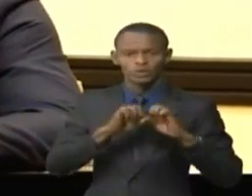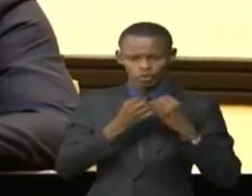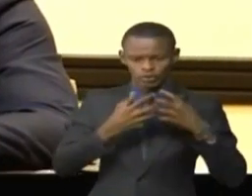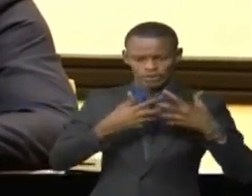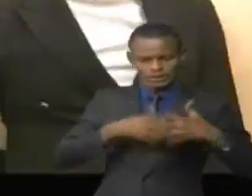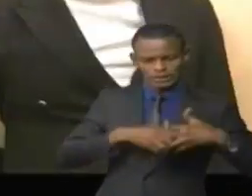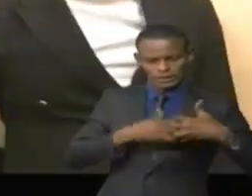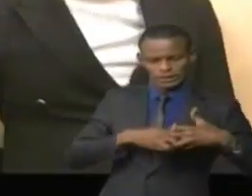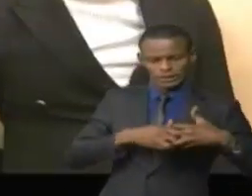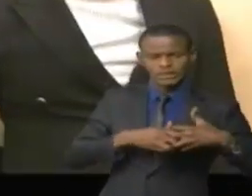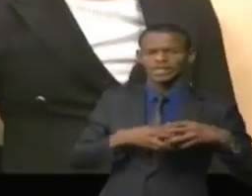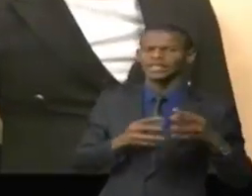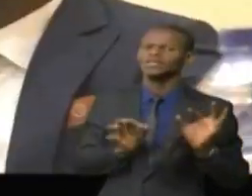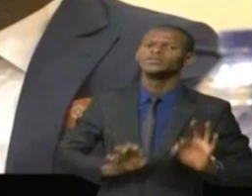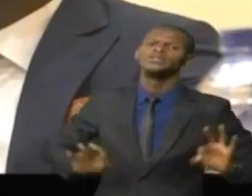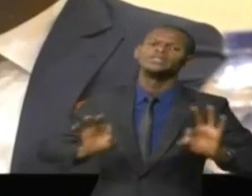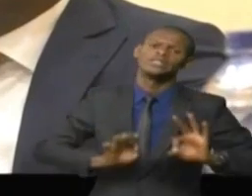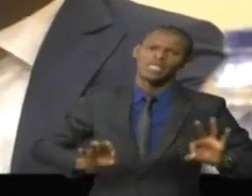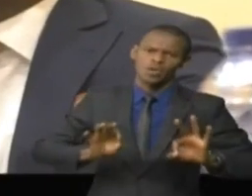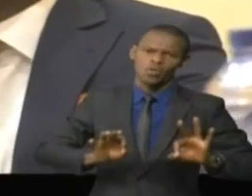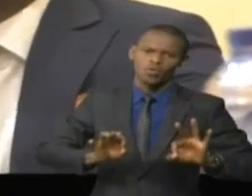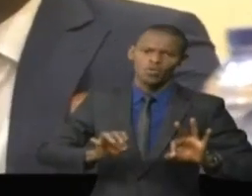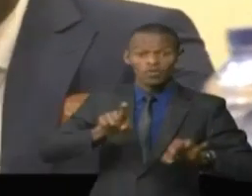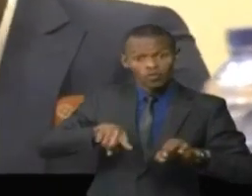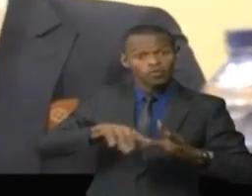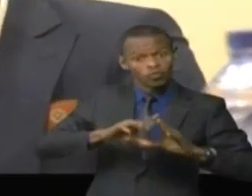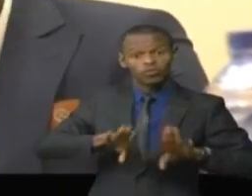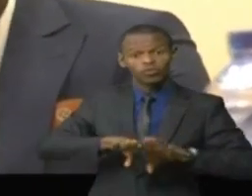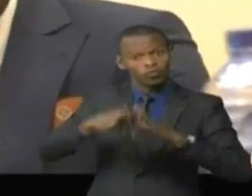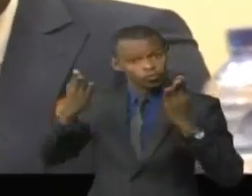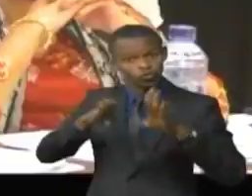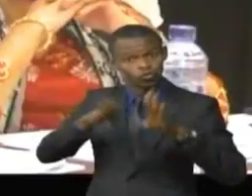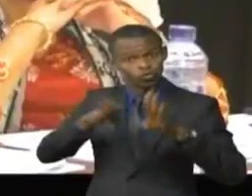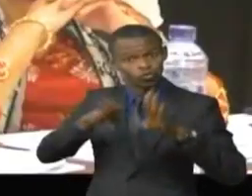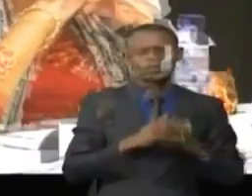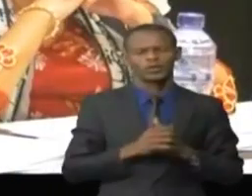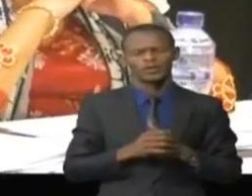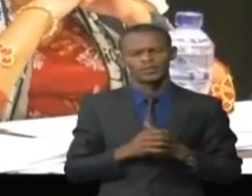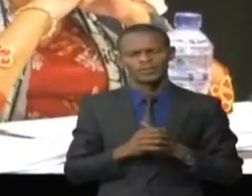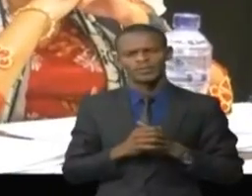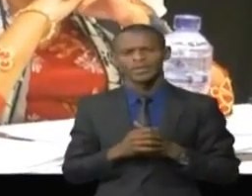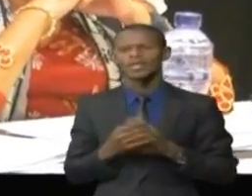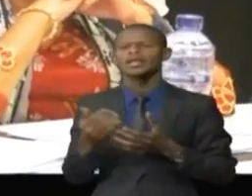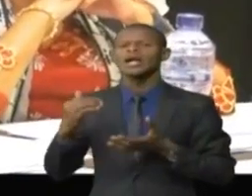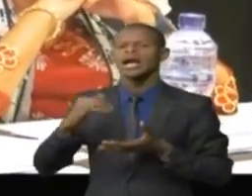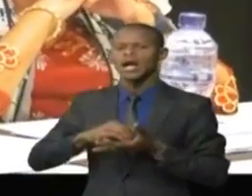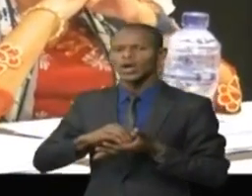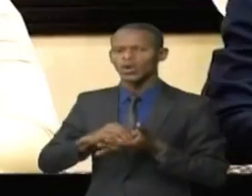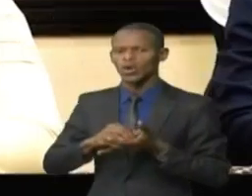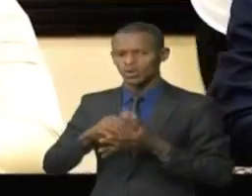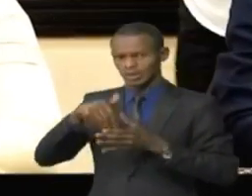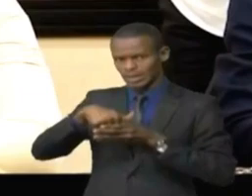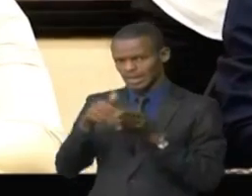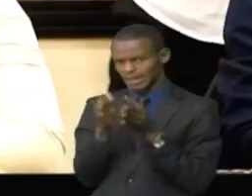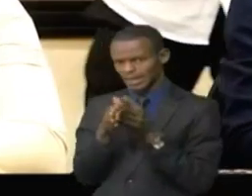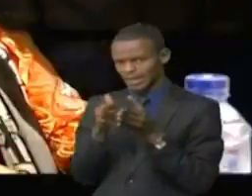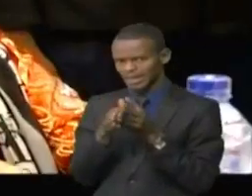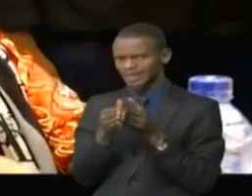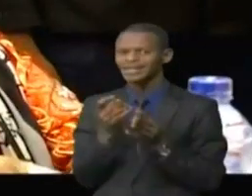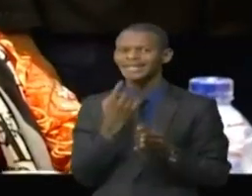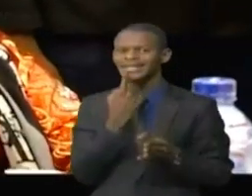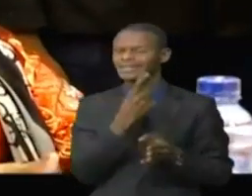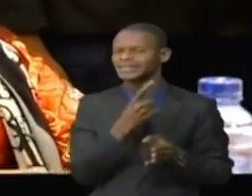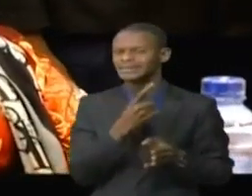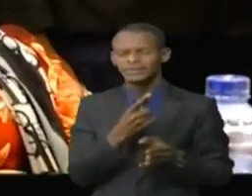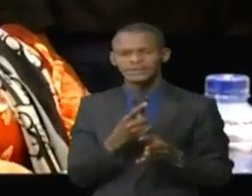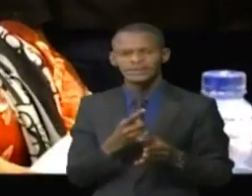les commercialise. À l'occasion, le conseil d'administration a dénoncé les délatoire de certains hommes d'affaires membres de la FEC du